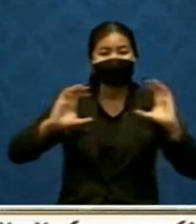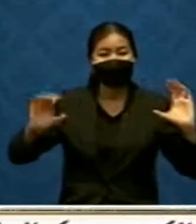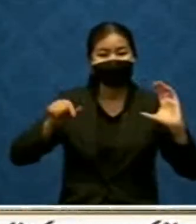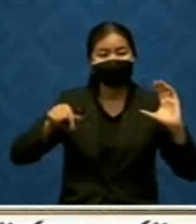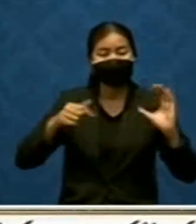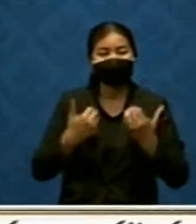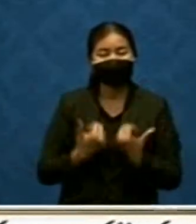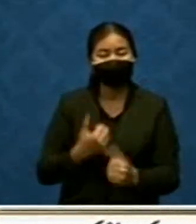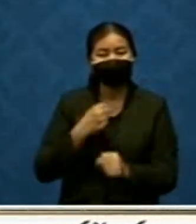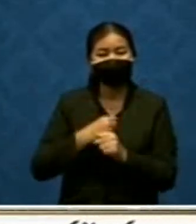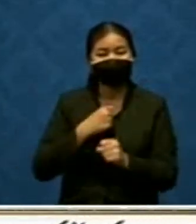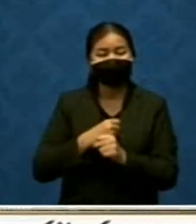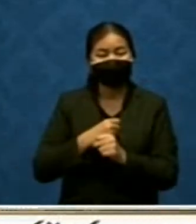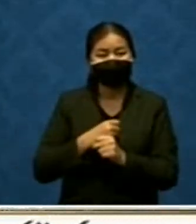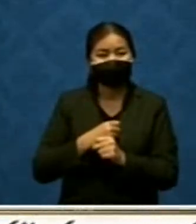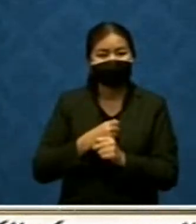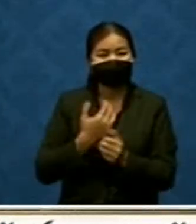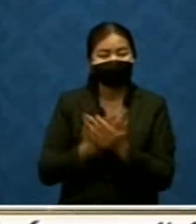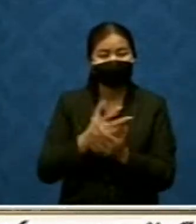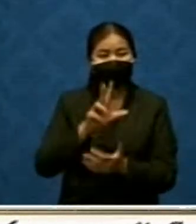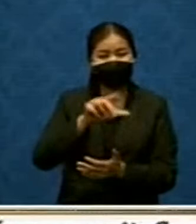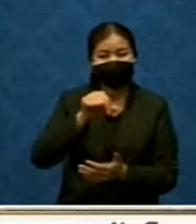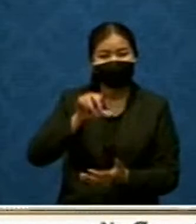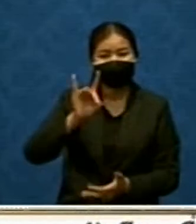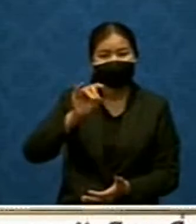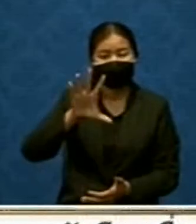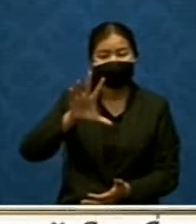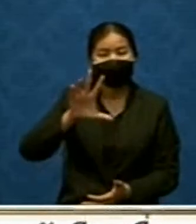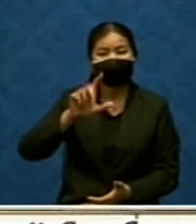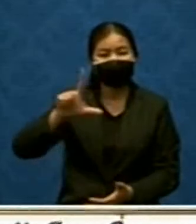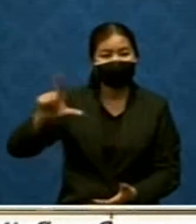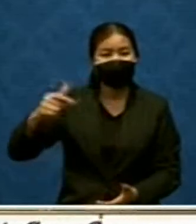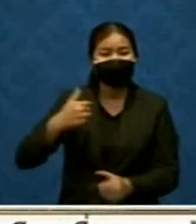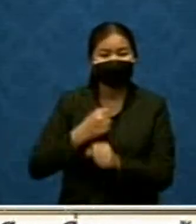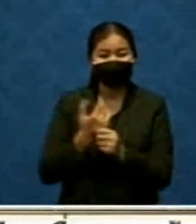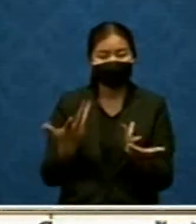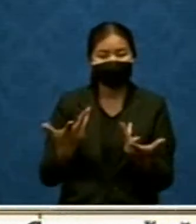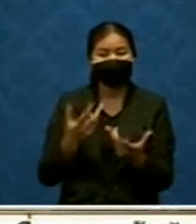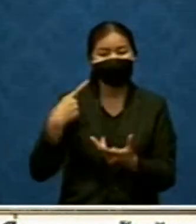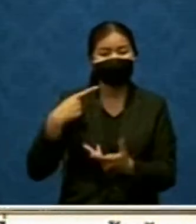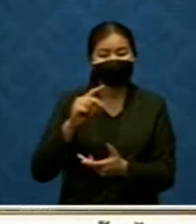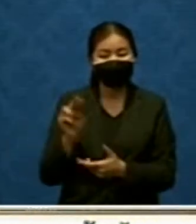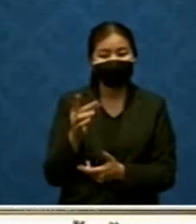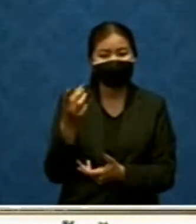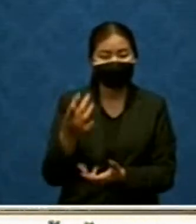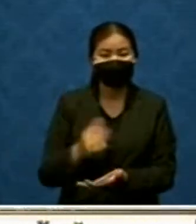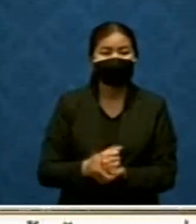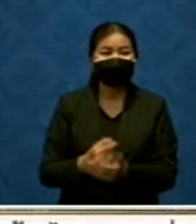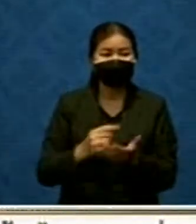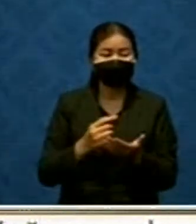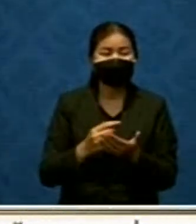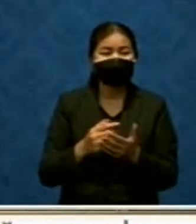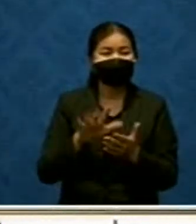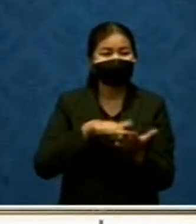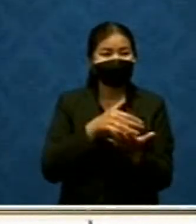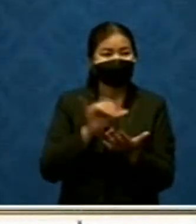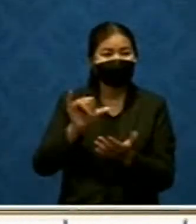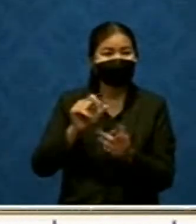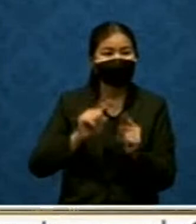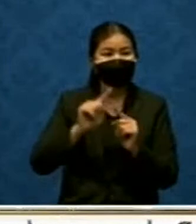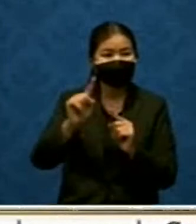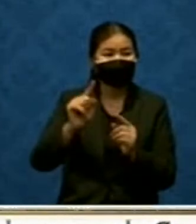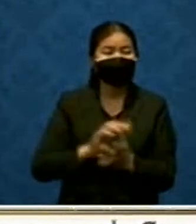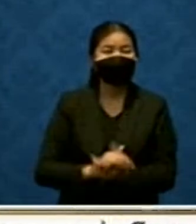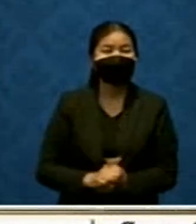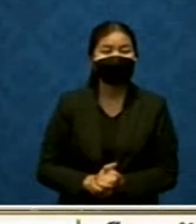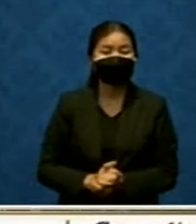ี่เค้าใช้เงิน 3.185 ลานล้าน เป็อย่ไรบ้างลองไปดยุทษสาทที่หนึ่ถ้ประทานครั น